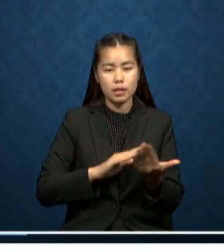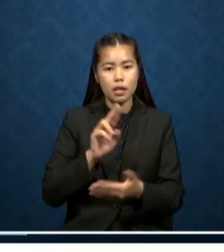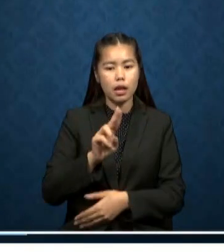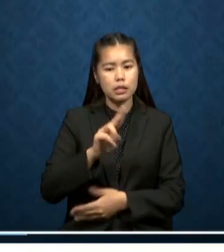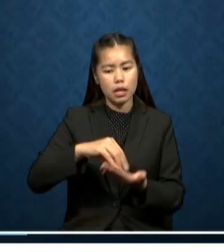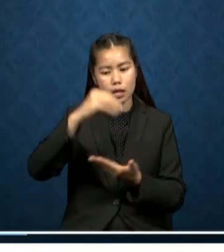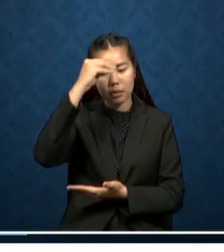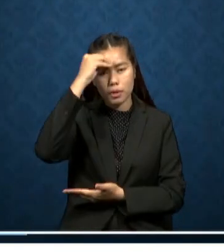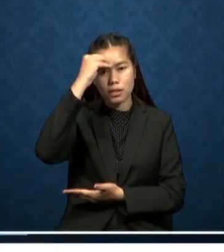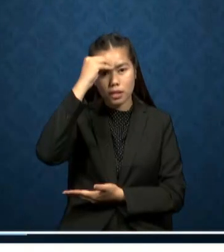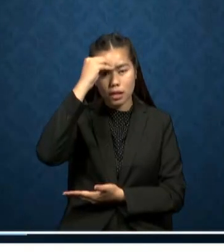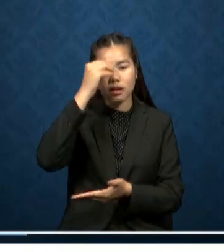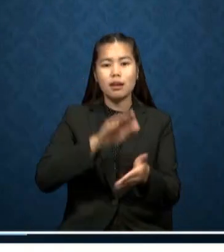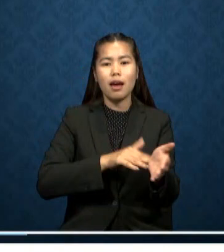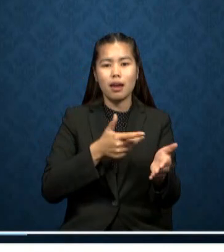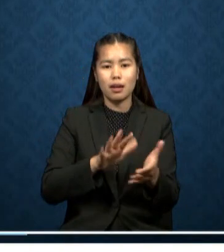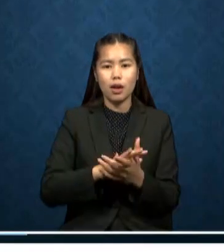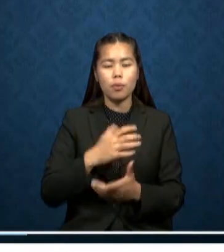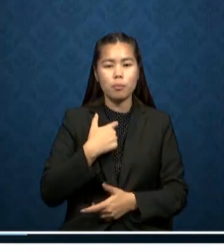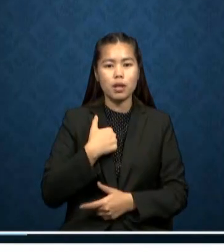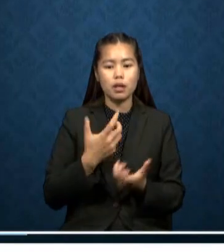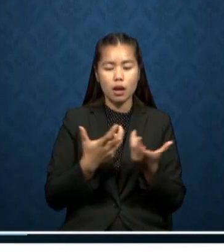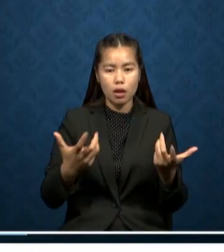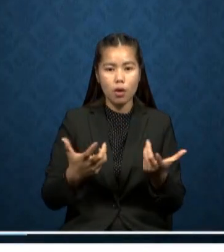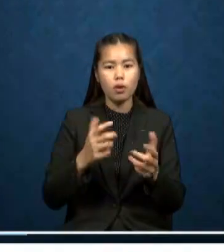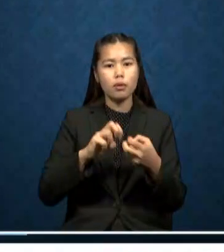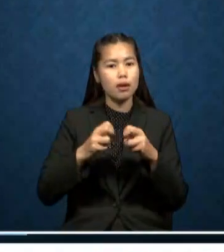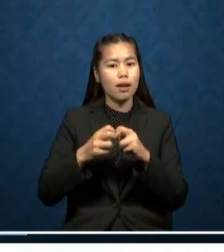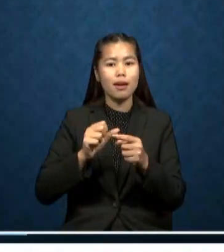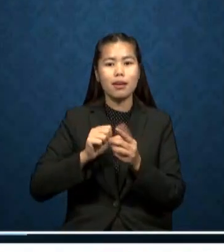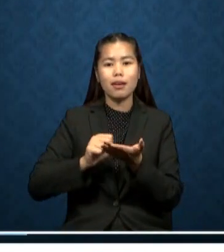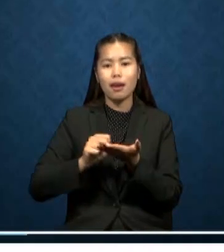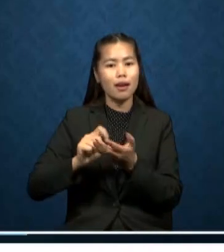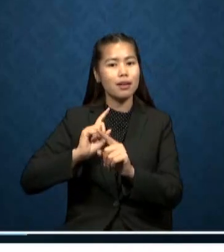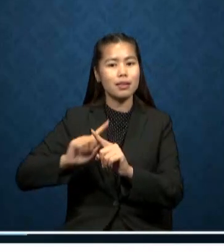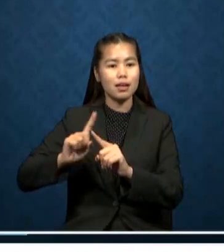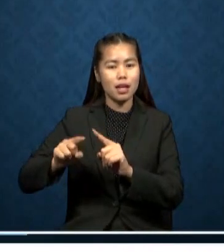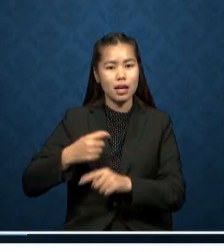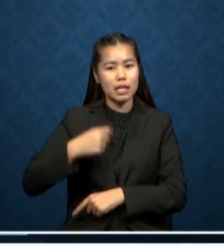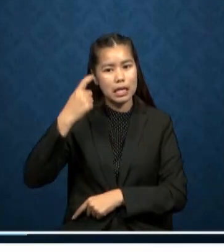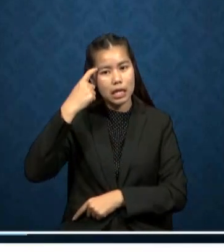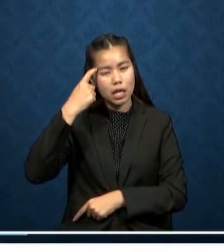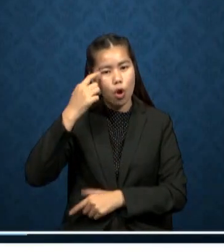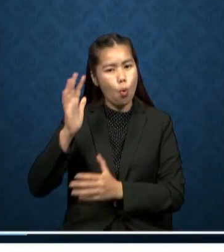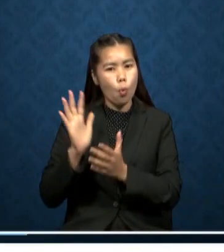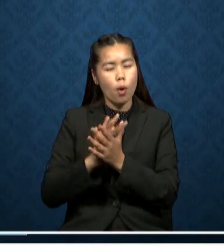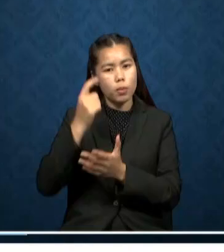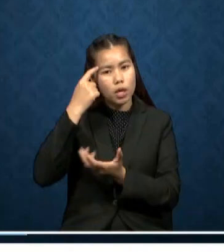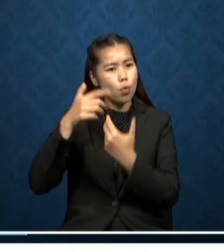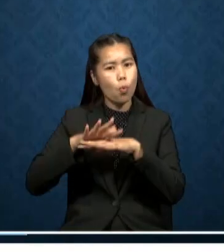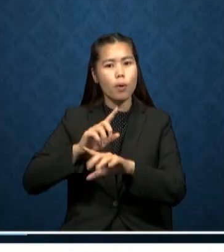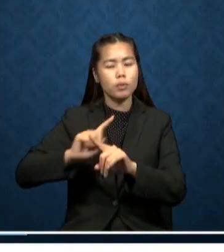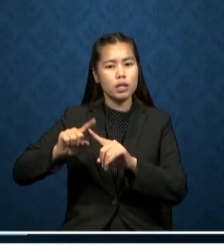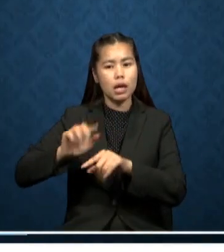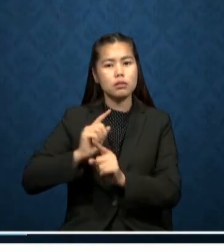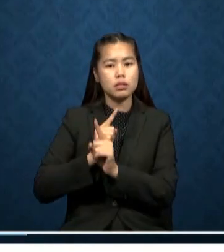ศึกษาอย่างได้ผลมาแล้วมาเป็นเครื่องมือในการแก้ปัญหาสร้างการคิดรอบคิดร่วมรวมคุณธรรมคุณค่าไทยและ